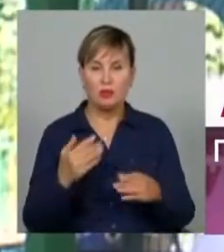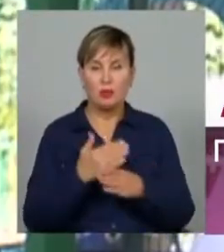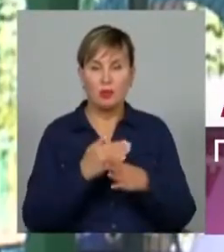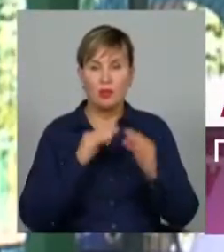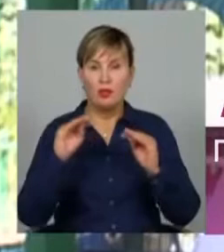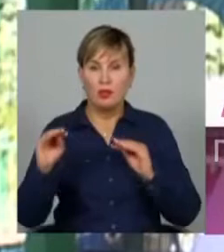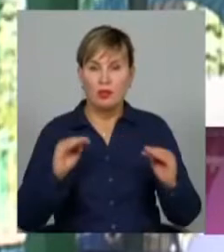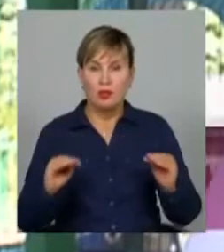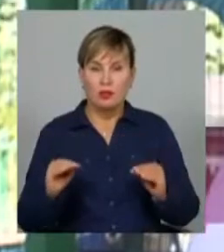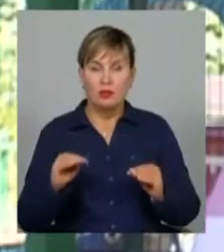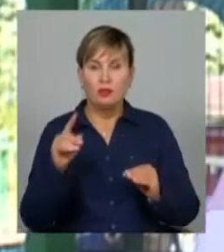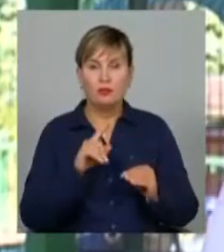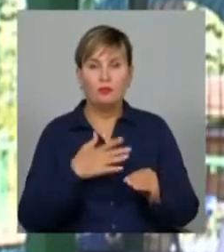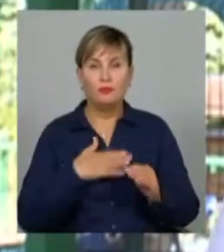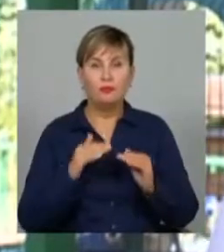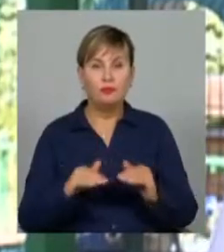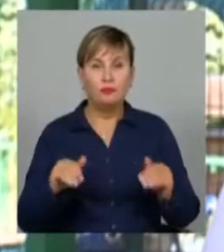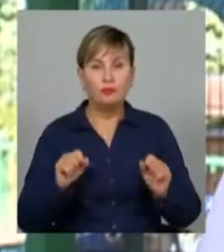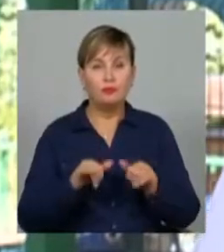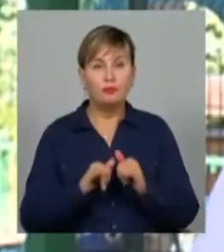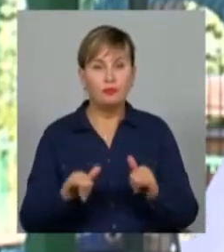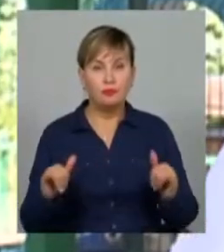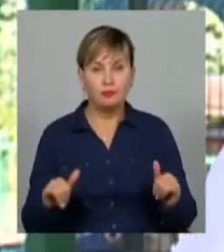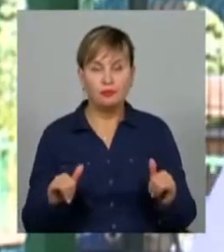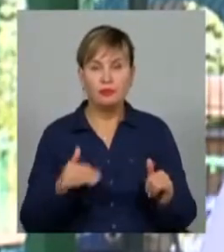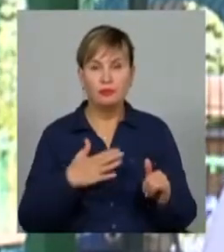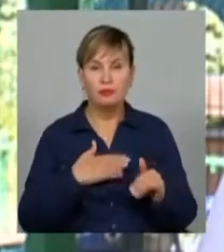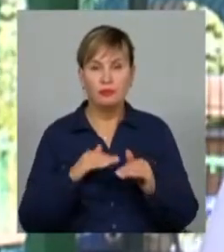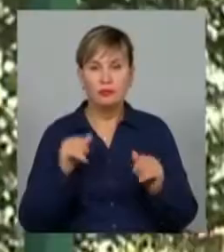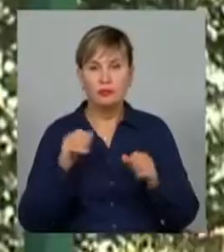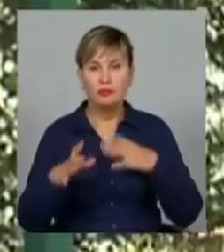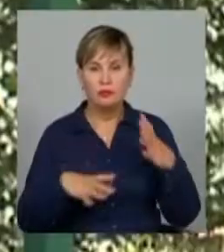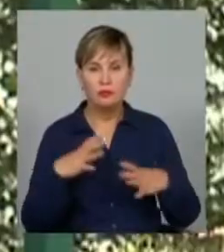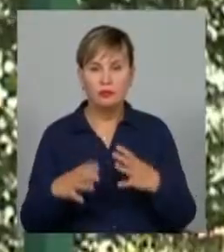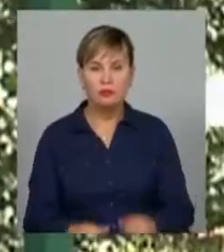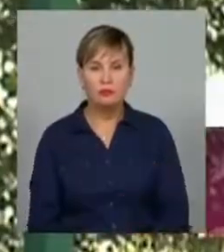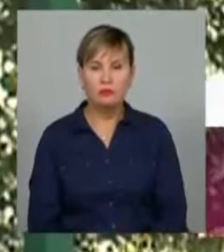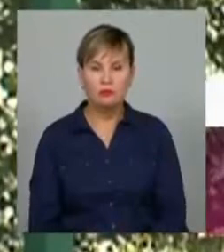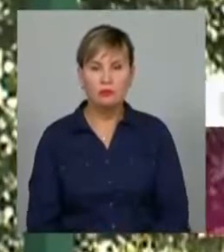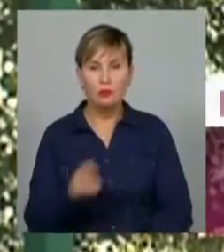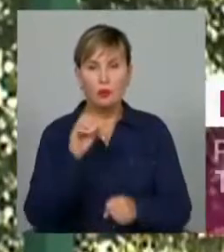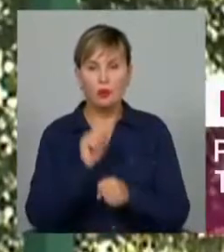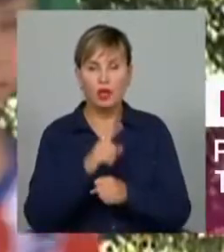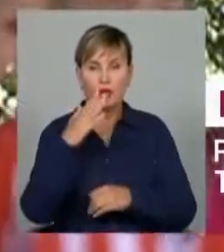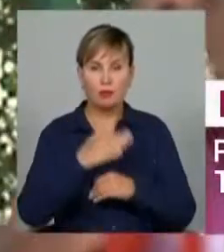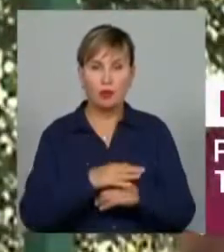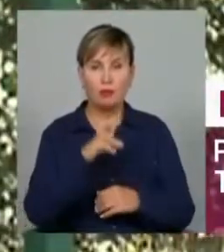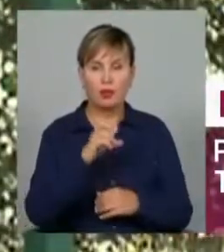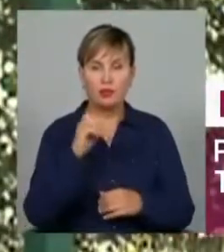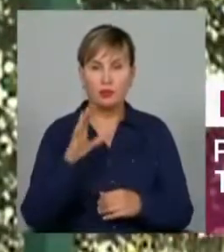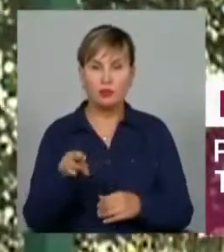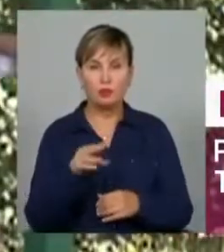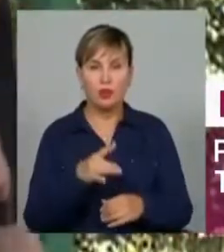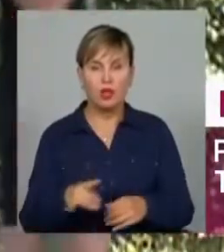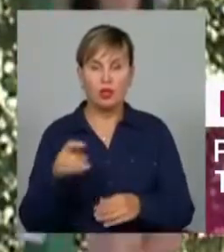обустроить эти центры для того, чтобы наши дети могли развиваться, наши дети могли тренироваться. По поручению акима Бахчана Абдировича в